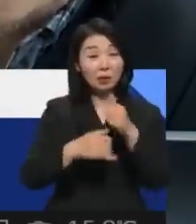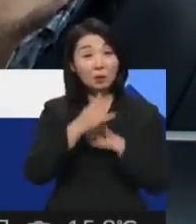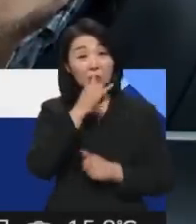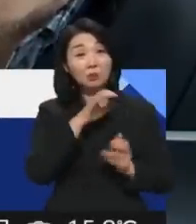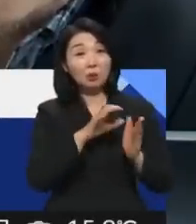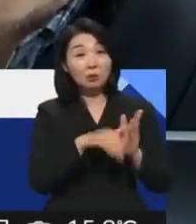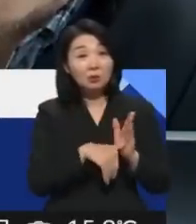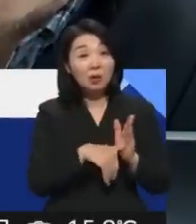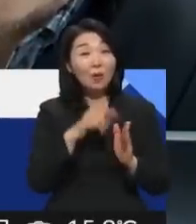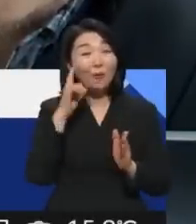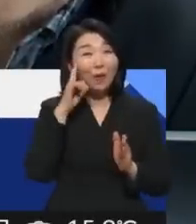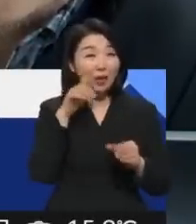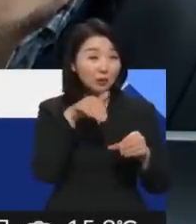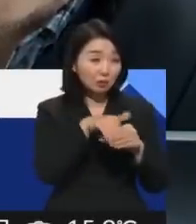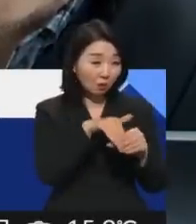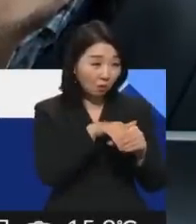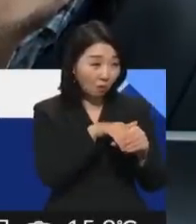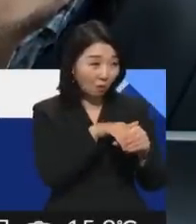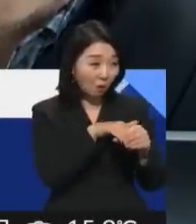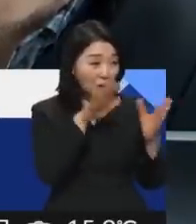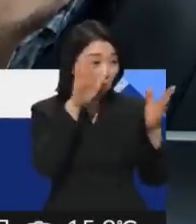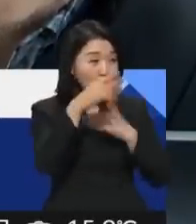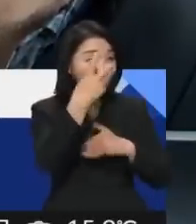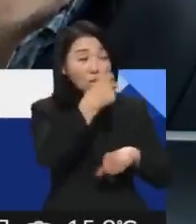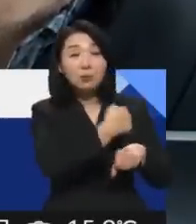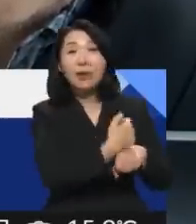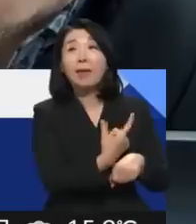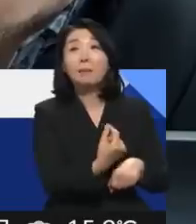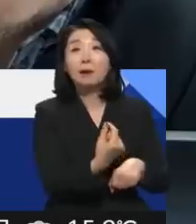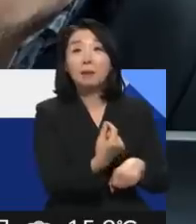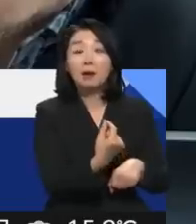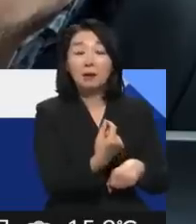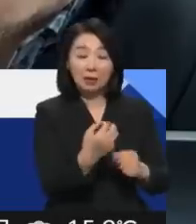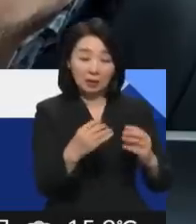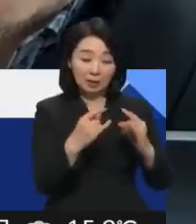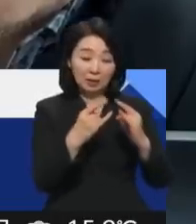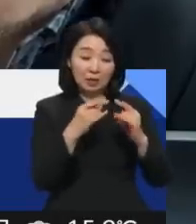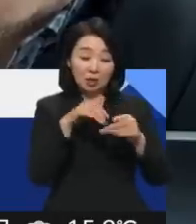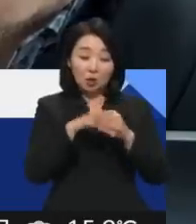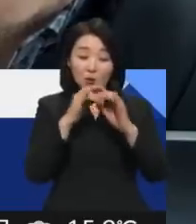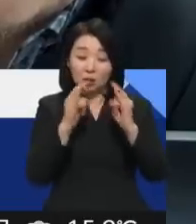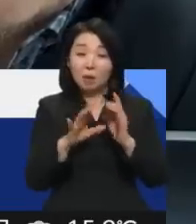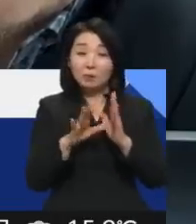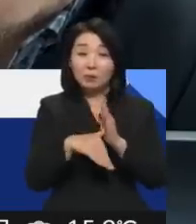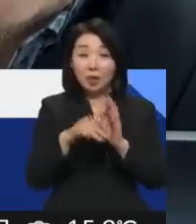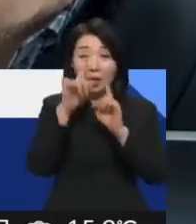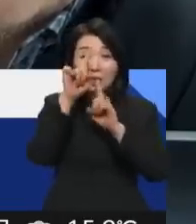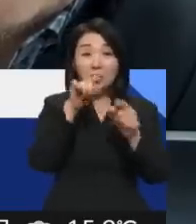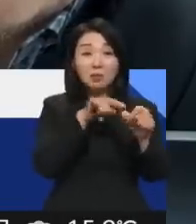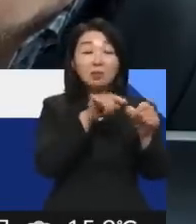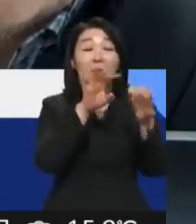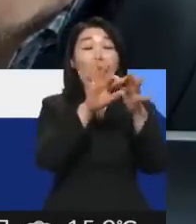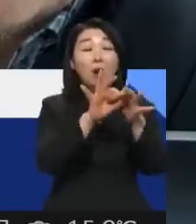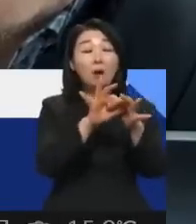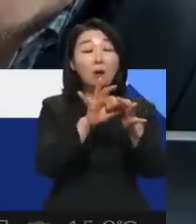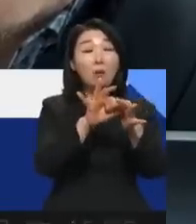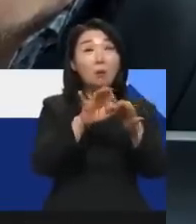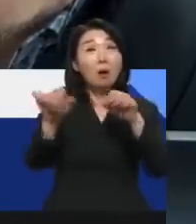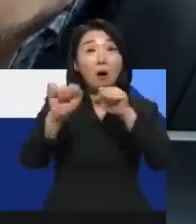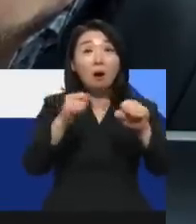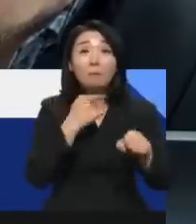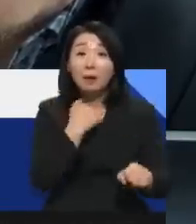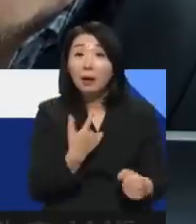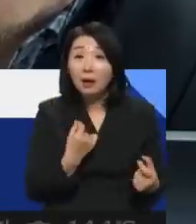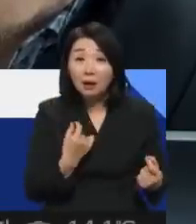그때까지 이제 선거 이후의 조사에도 그렇지만은 선거 캠페인을 사실상 이준석 유해 캠페인으로 주도했다라는 인식이